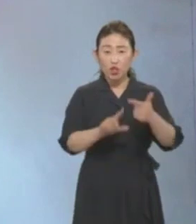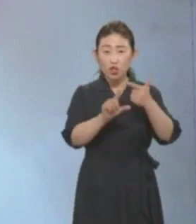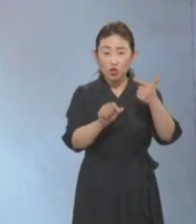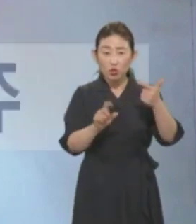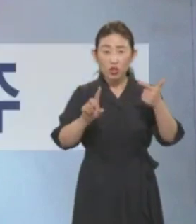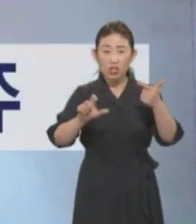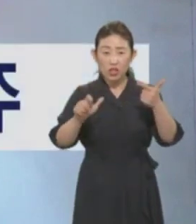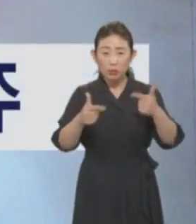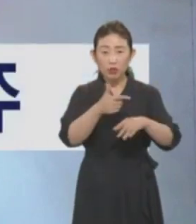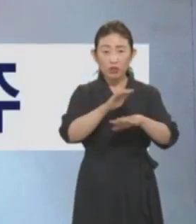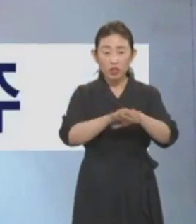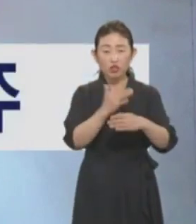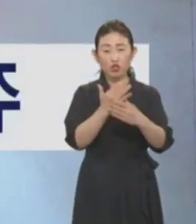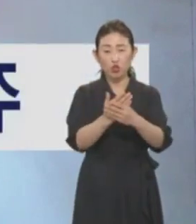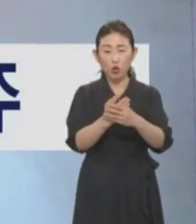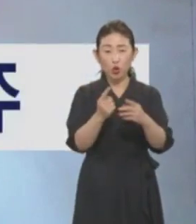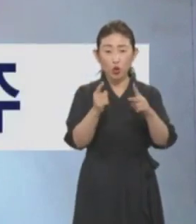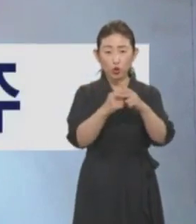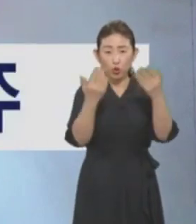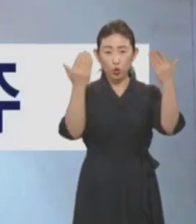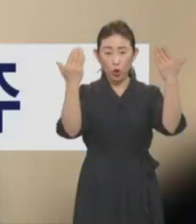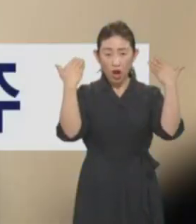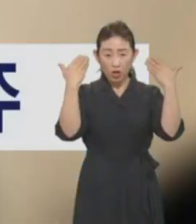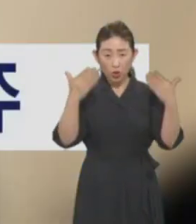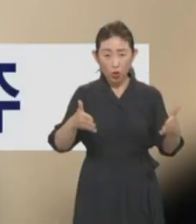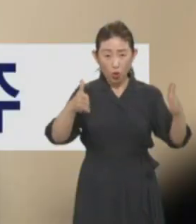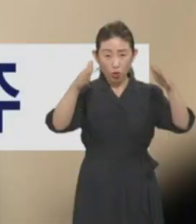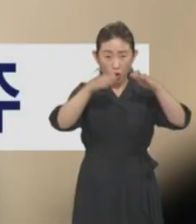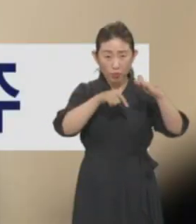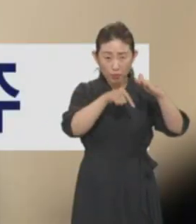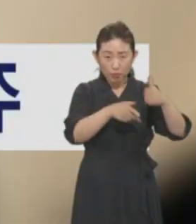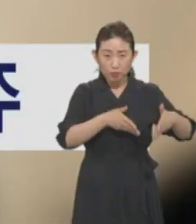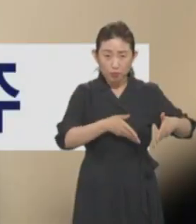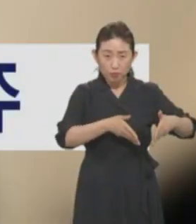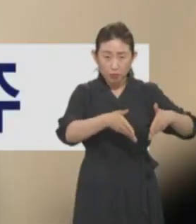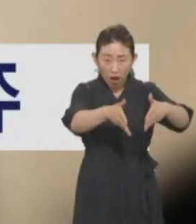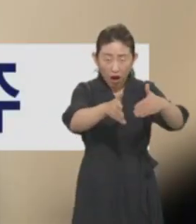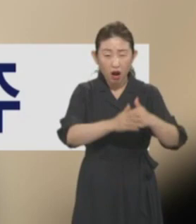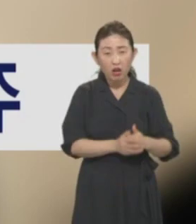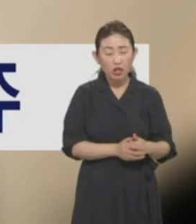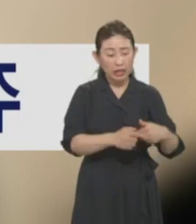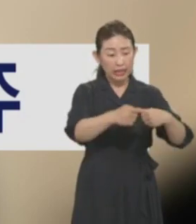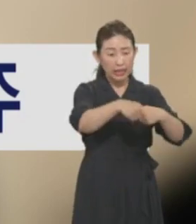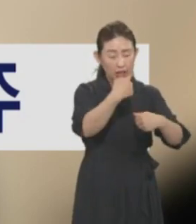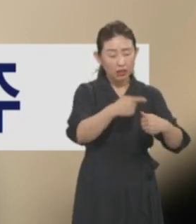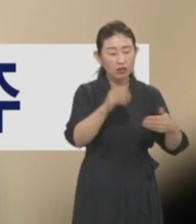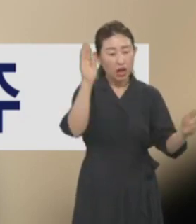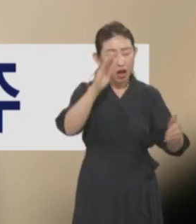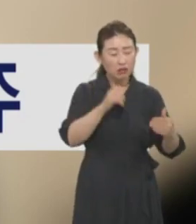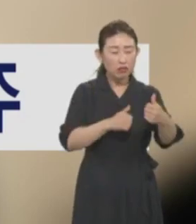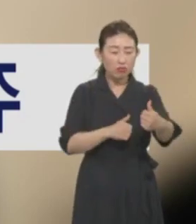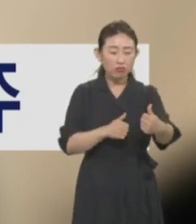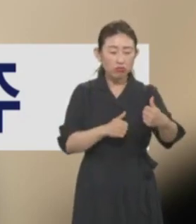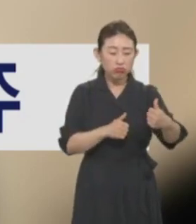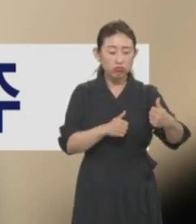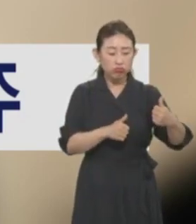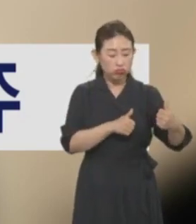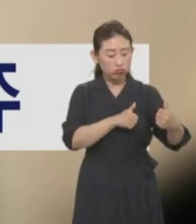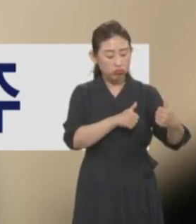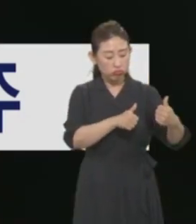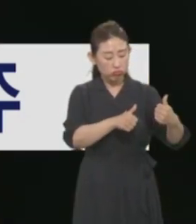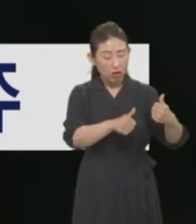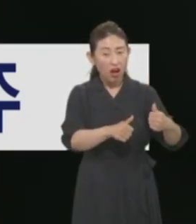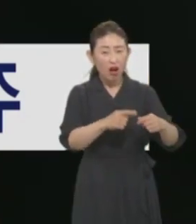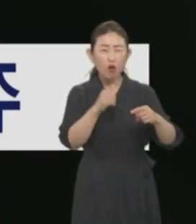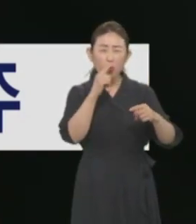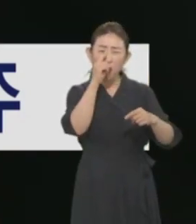지난 15일 대전시 유성구의 한 초등학교 건물 복도에서 누군가 초등학교 1학년 남학생 A군을 날카로운